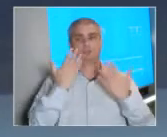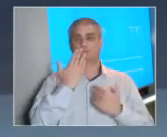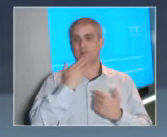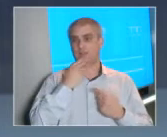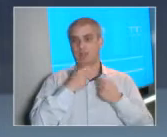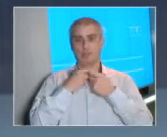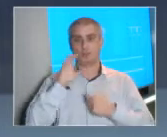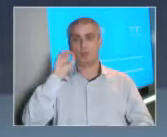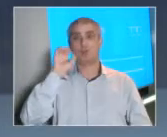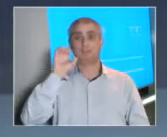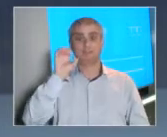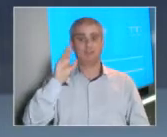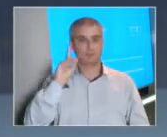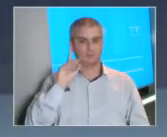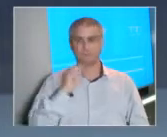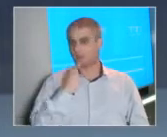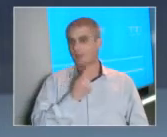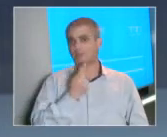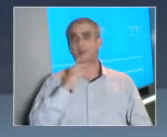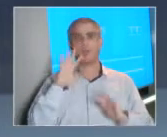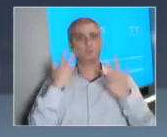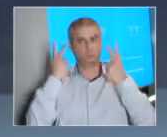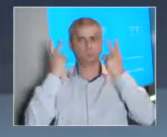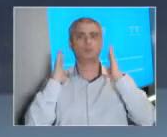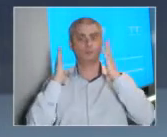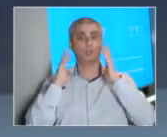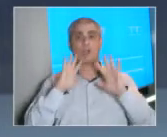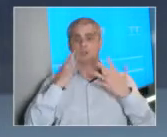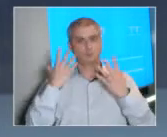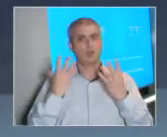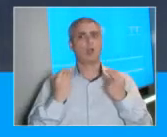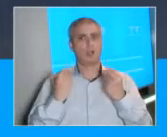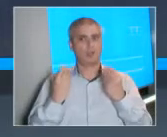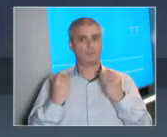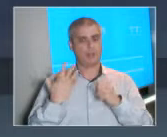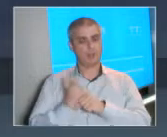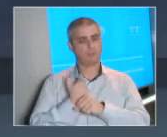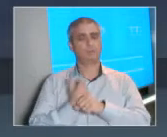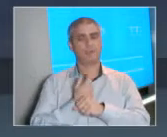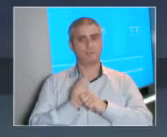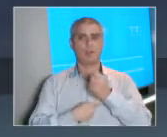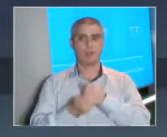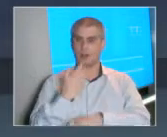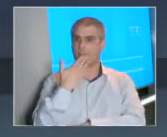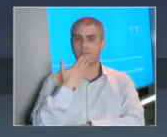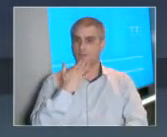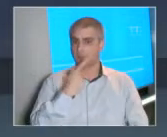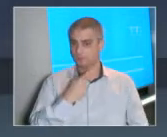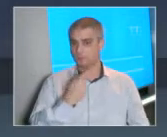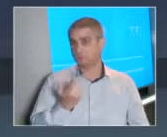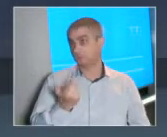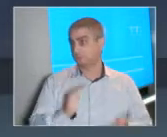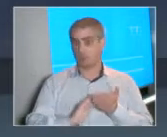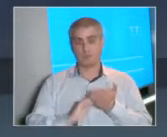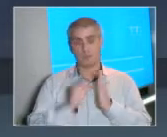לישראל בארגון ה-OECD, וצריך להגיד, זה היה עשור משמעותי, עשור של הרבה מאוד גם הישגים כלכליים למדינת ישראל,